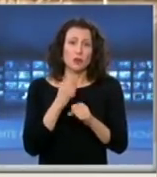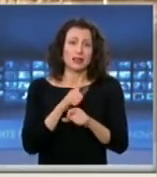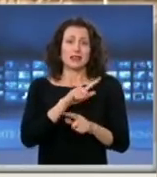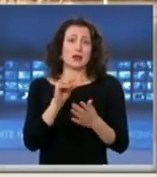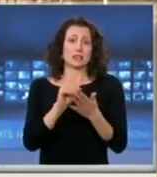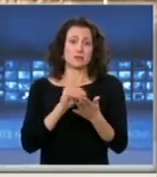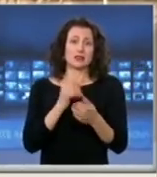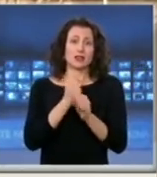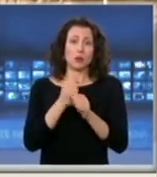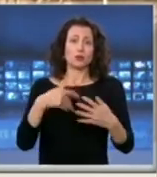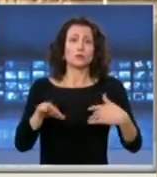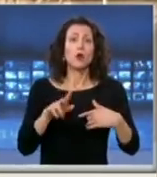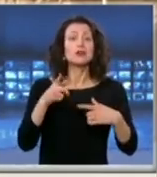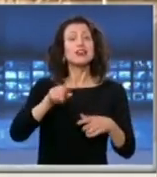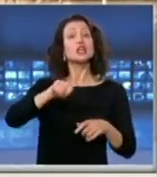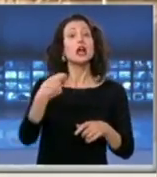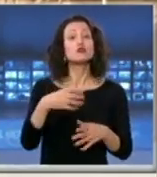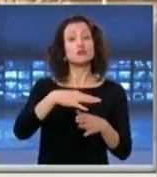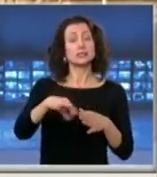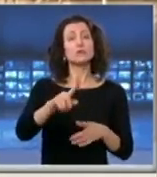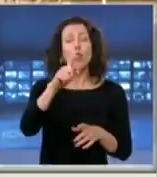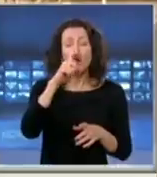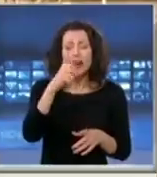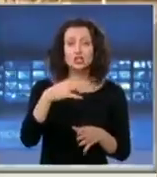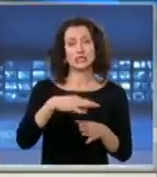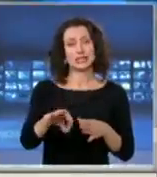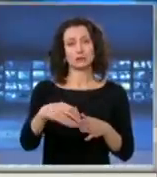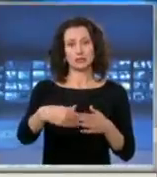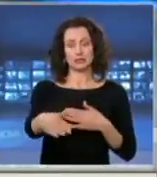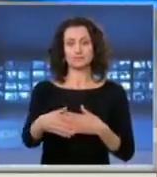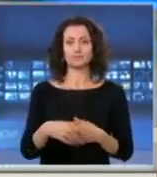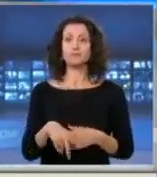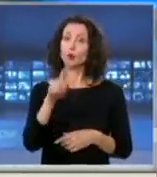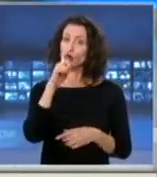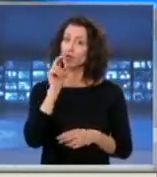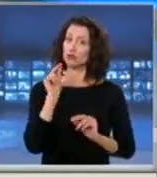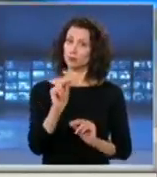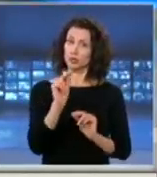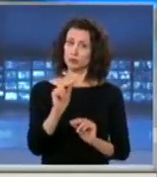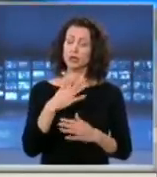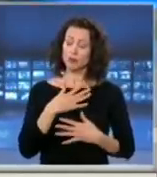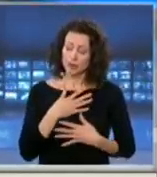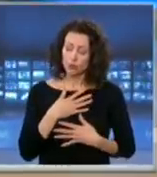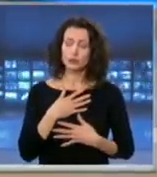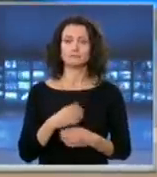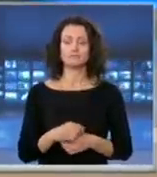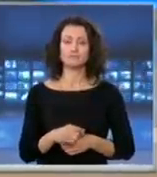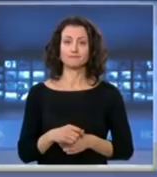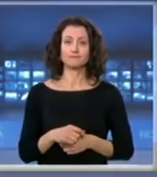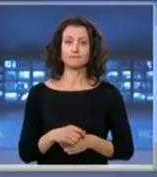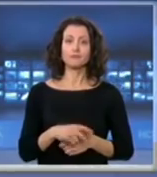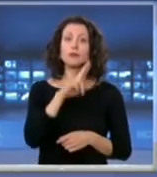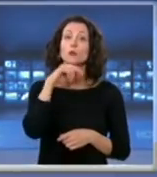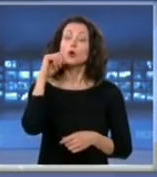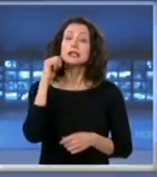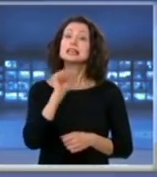която ще е ключова, казват още от Столичния лекарски съюз. Важно предупреждение. Благодарим ти, Ивомира Пехливанова. Полиция